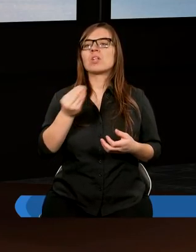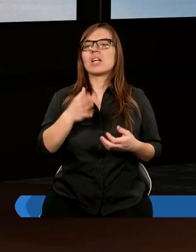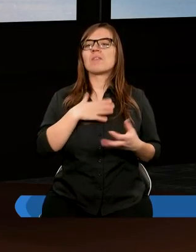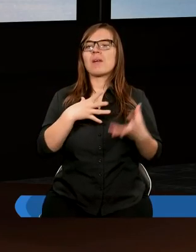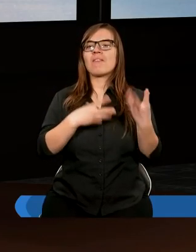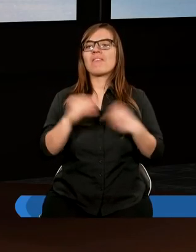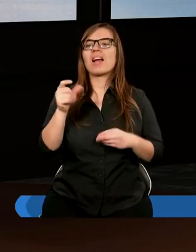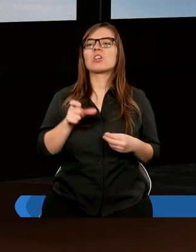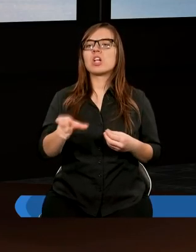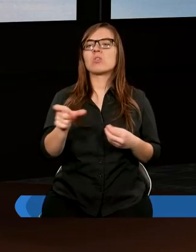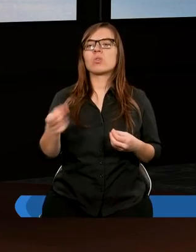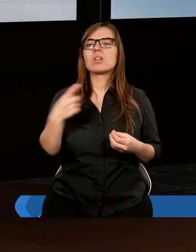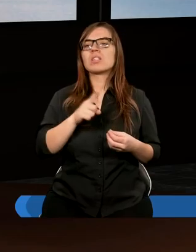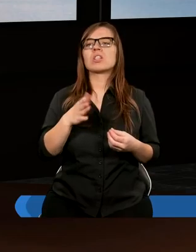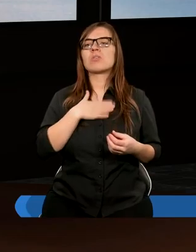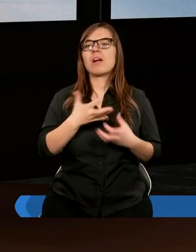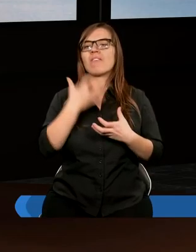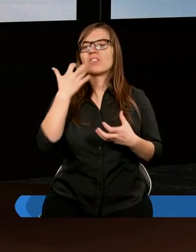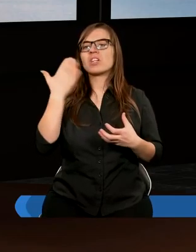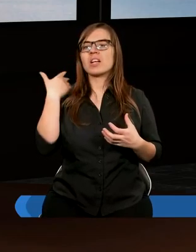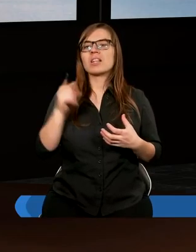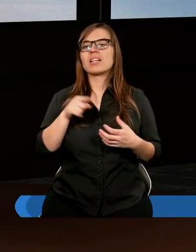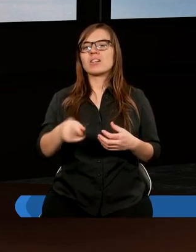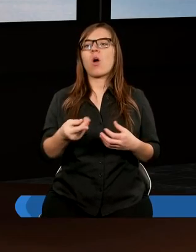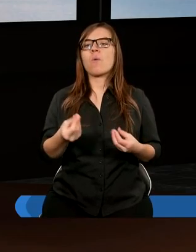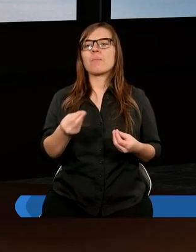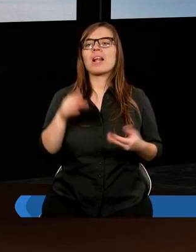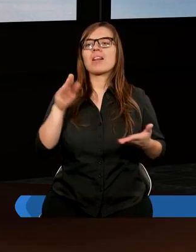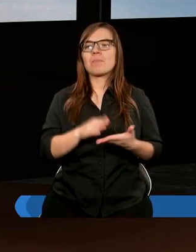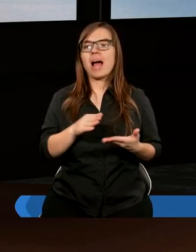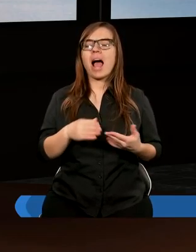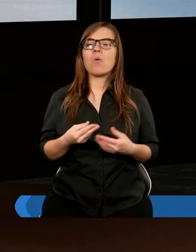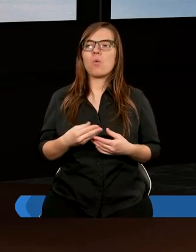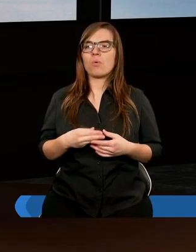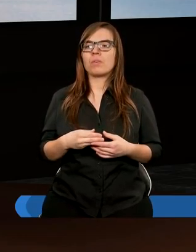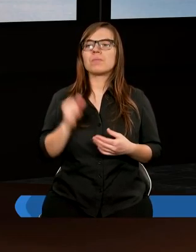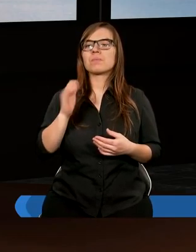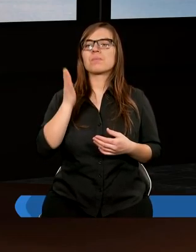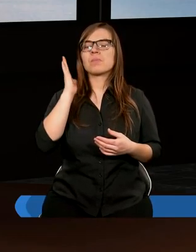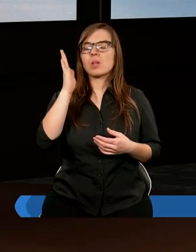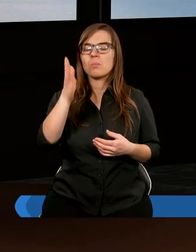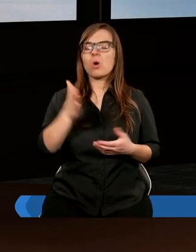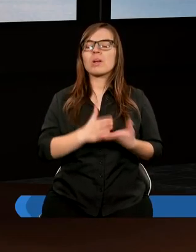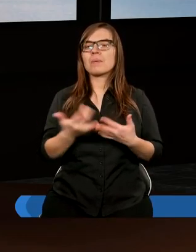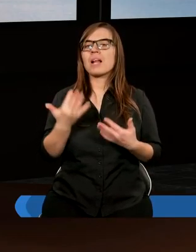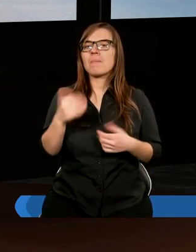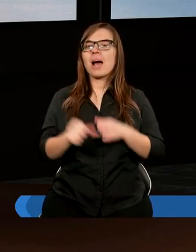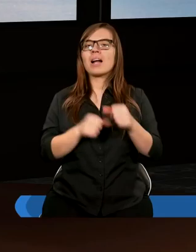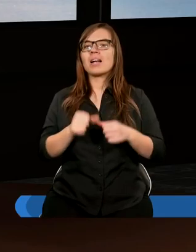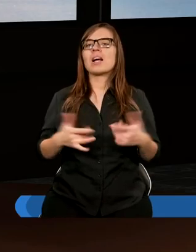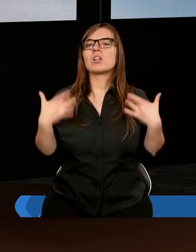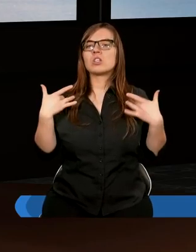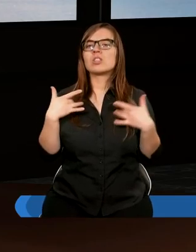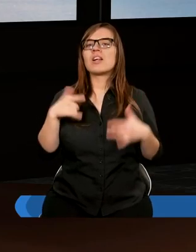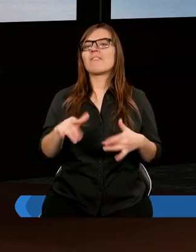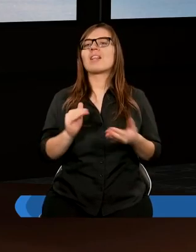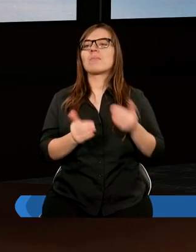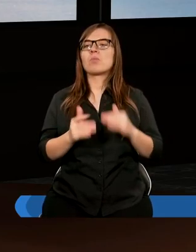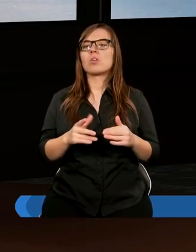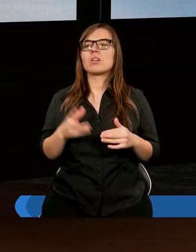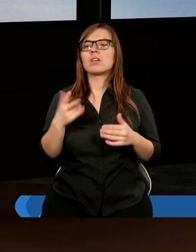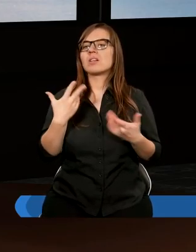jeszcze większe długi, niż miałam wcześniej z tą małą pensją. Potem przez parę lat żyłam w ten sposób.